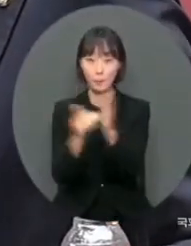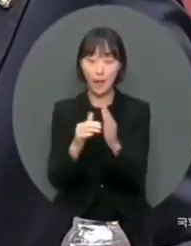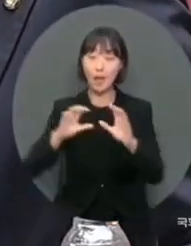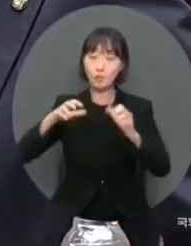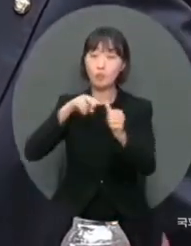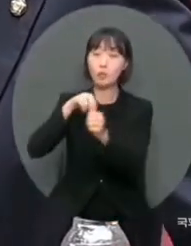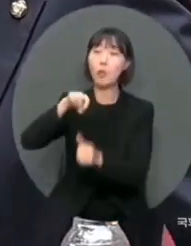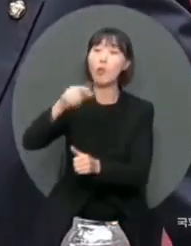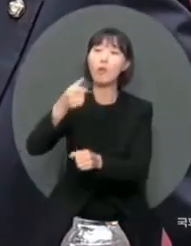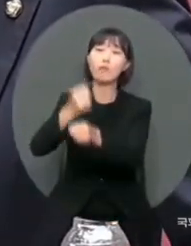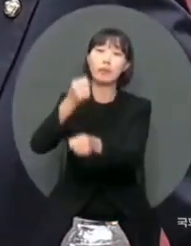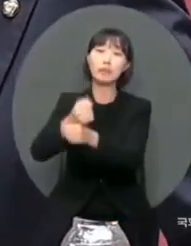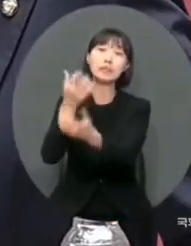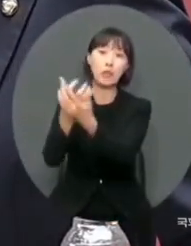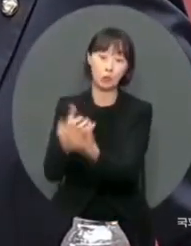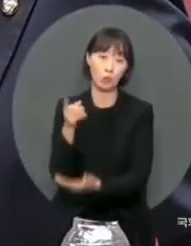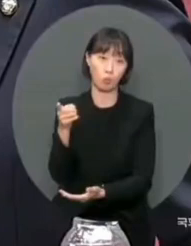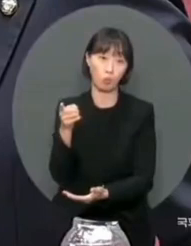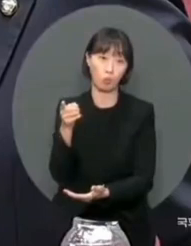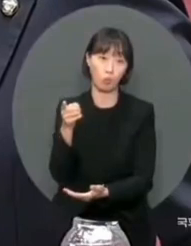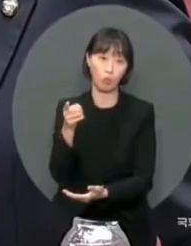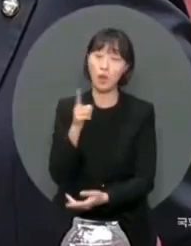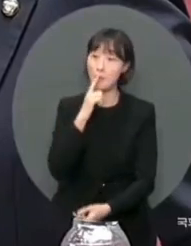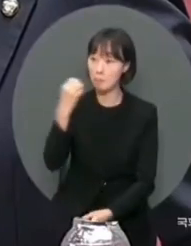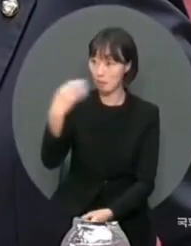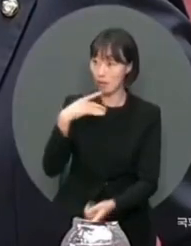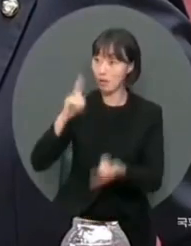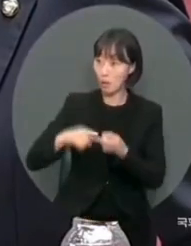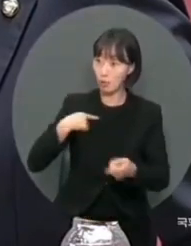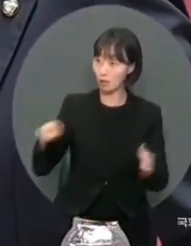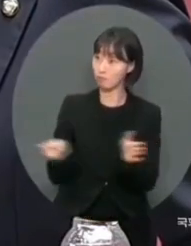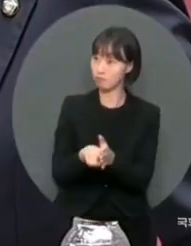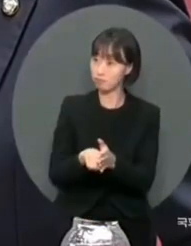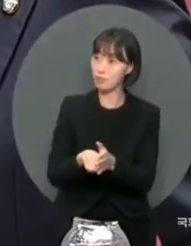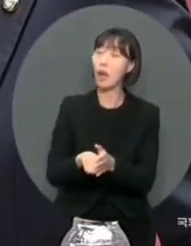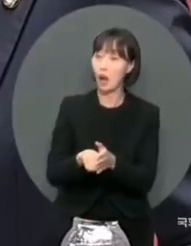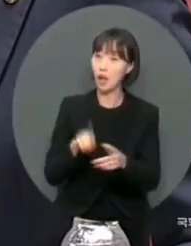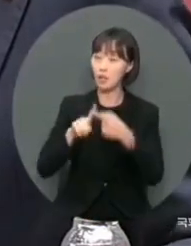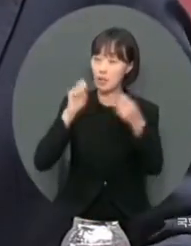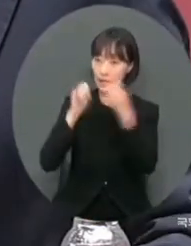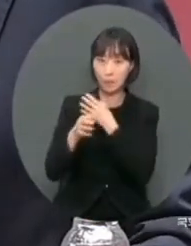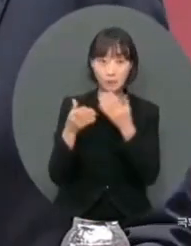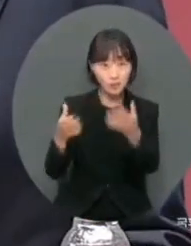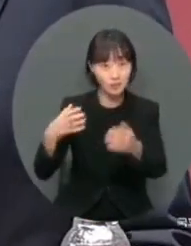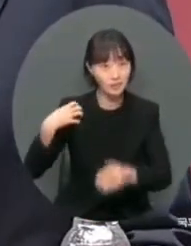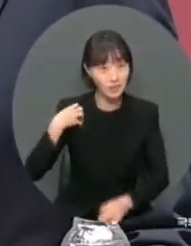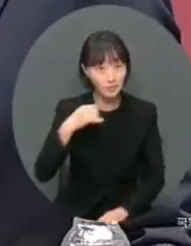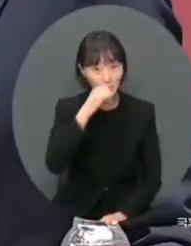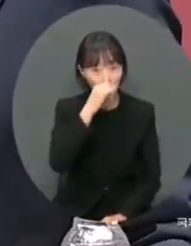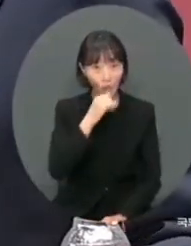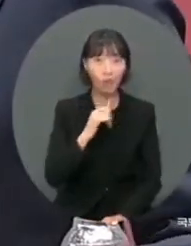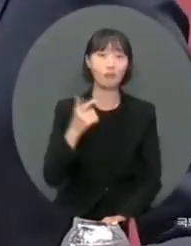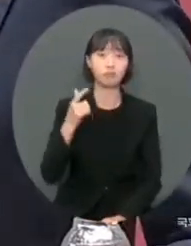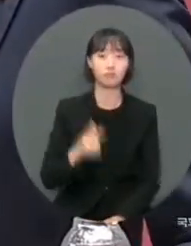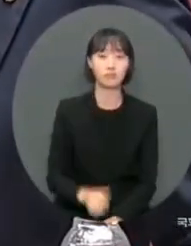국정원에서 작성된 문건이라고요. 아, 의원님께서 말씀하셨다고 제가 꼭 믿어야 할 그러한 책임은 없는 거 아닙니까?